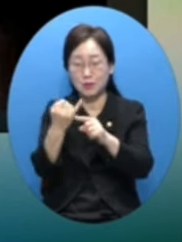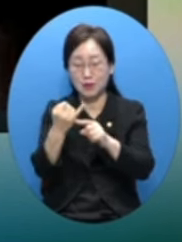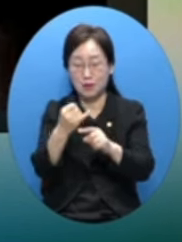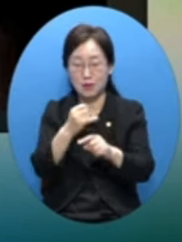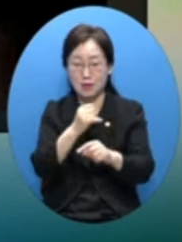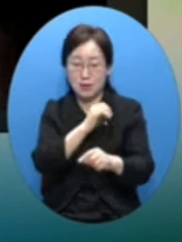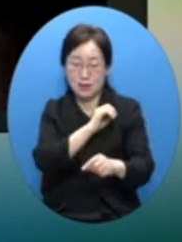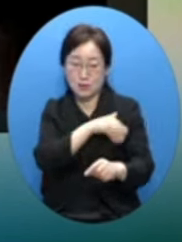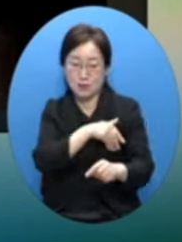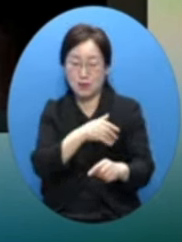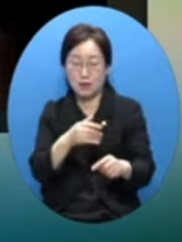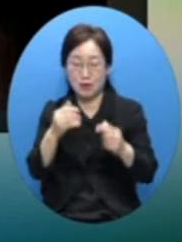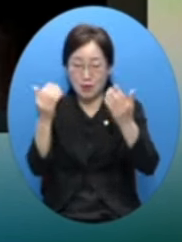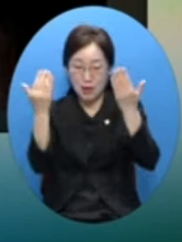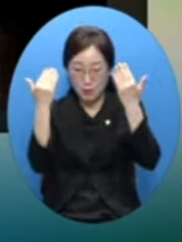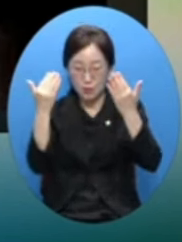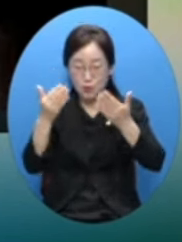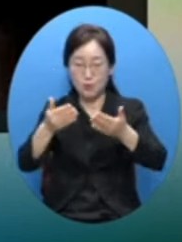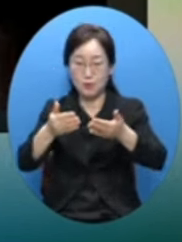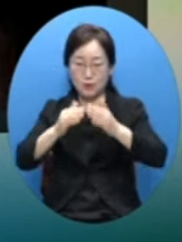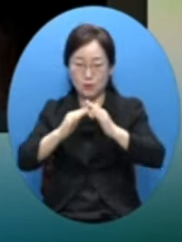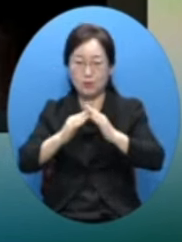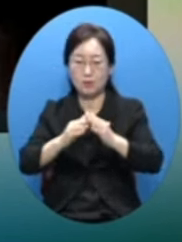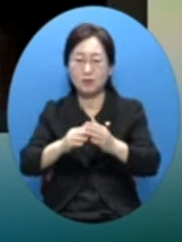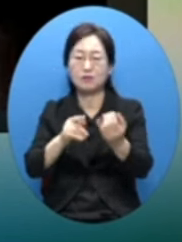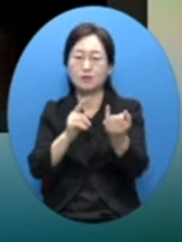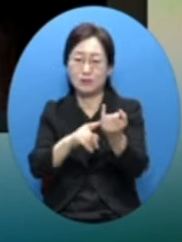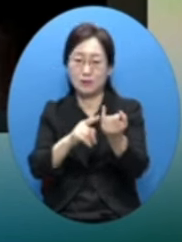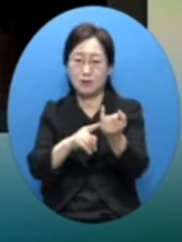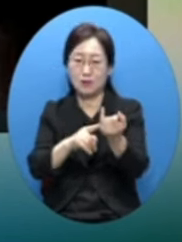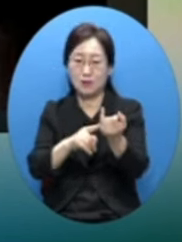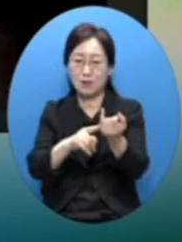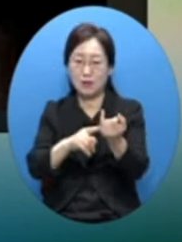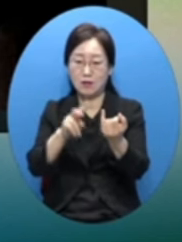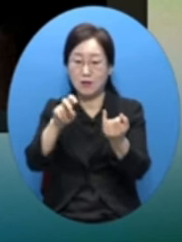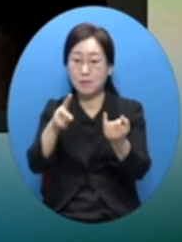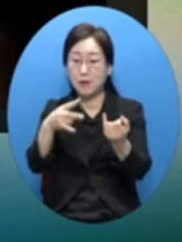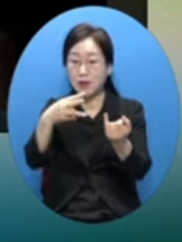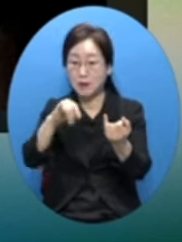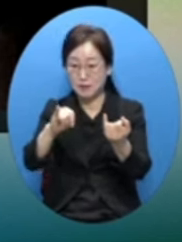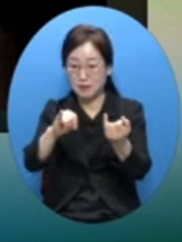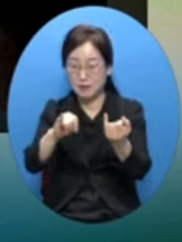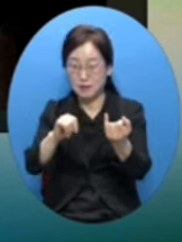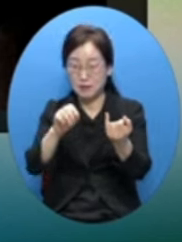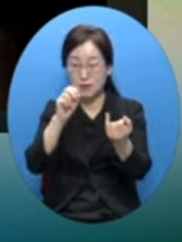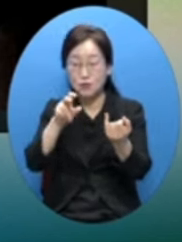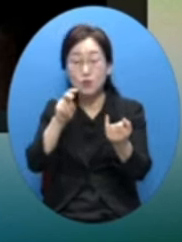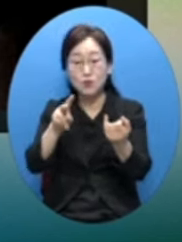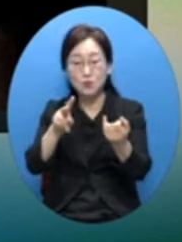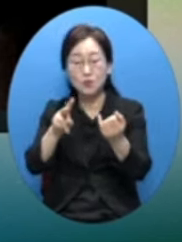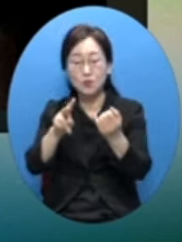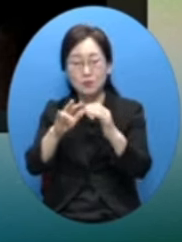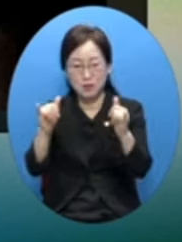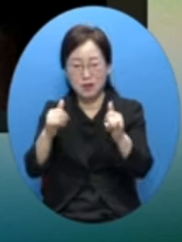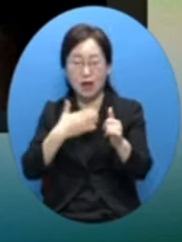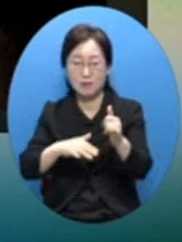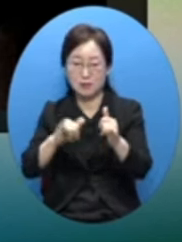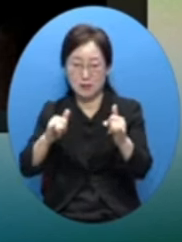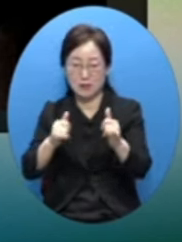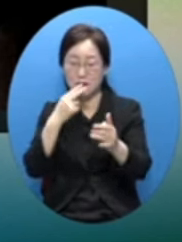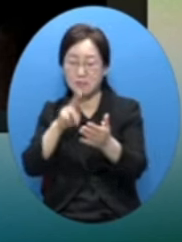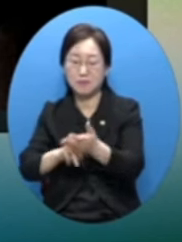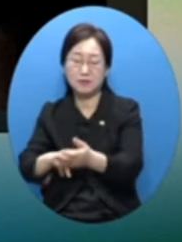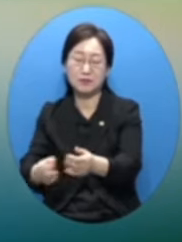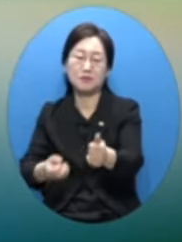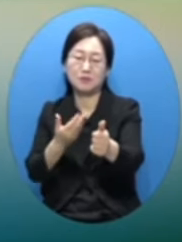세운 저 선교사님인데 이 스크랜턴 선교사님의 그분에게 보낸 편지가 있습니다. 로제터